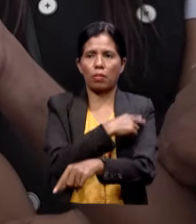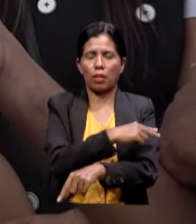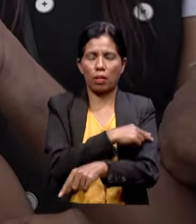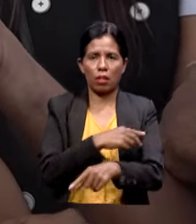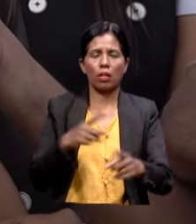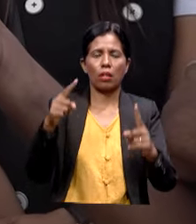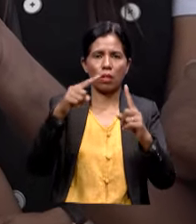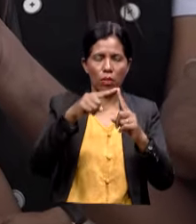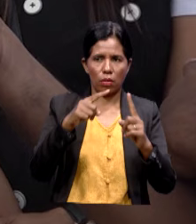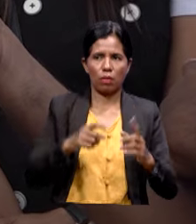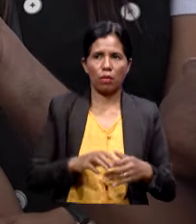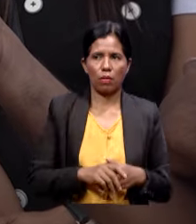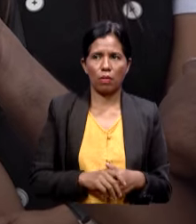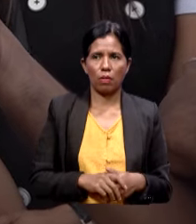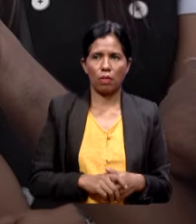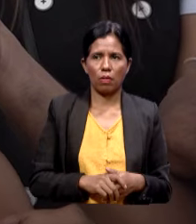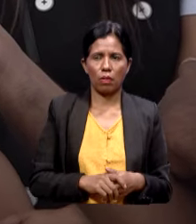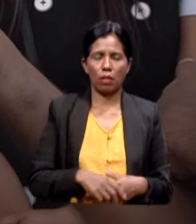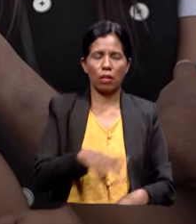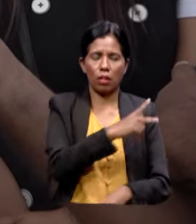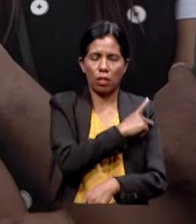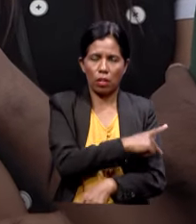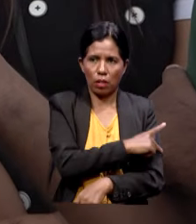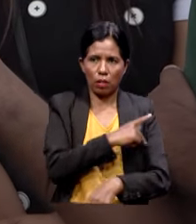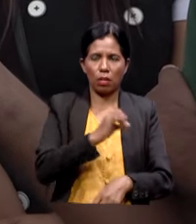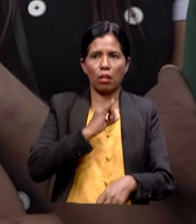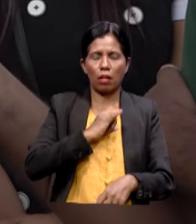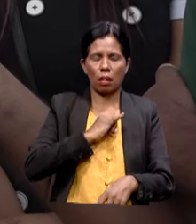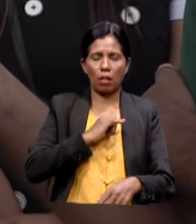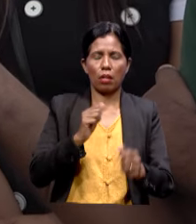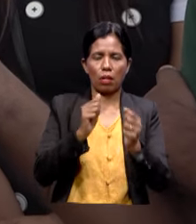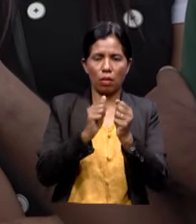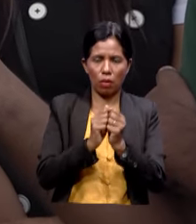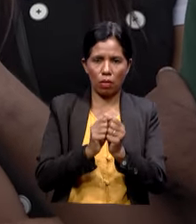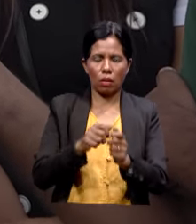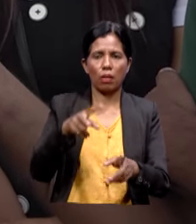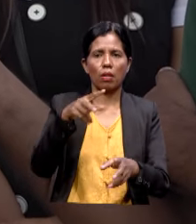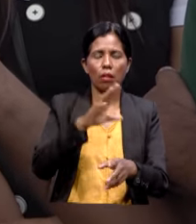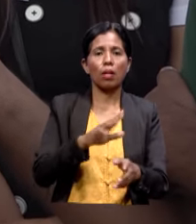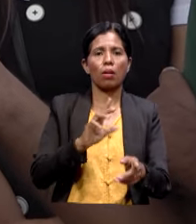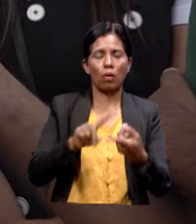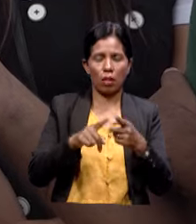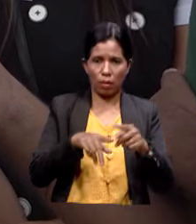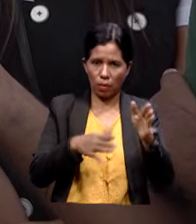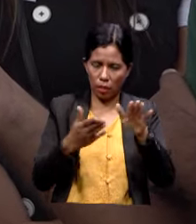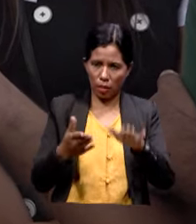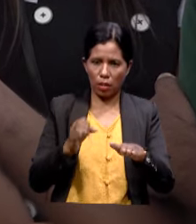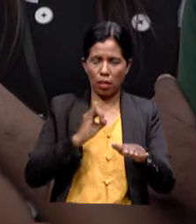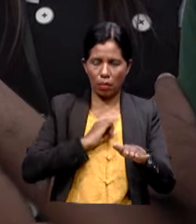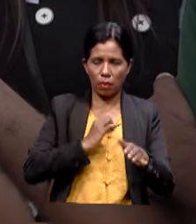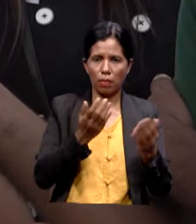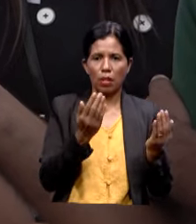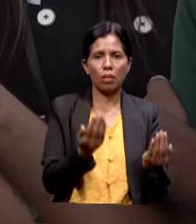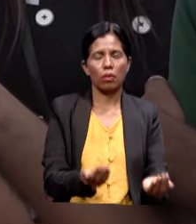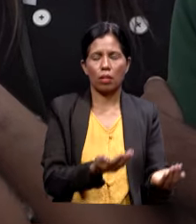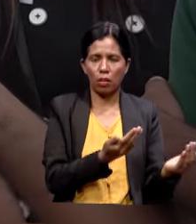bato ia klinik na ba hau rasik ho mate biang nia primu ne amnen ruamak hatung